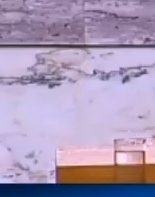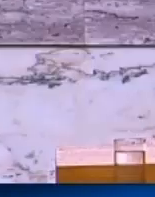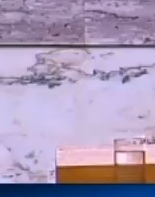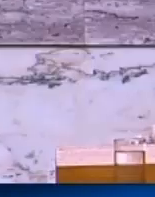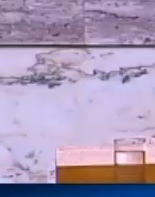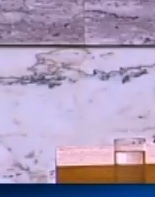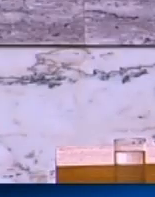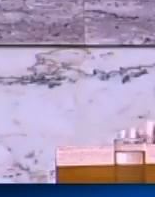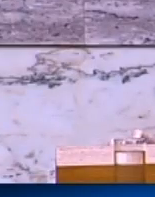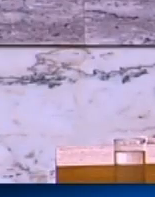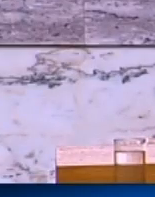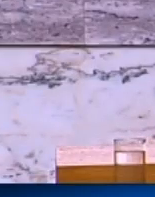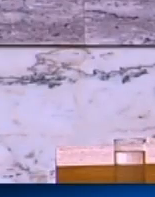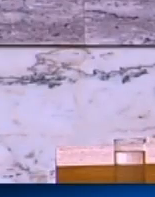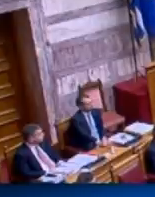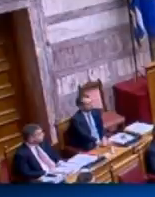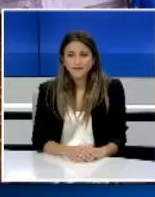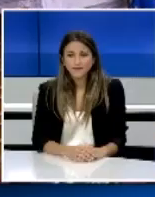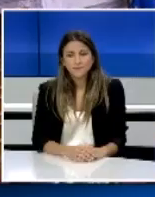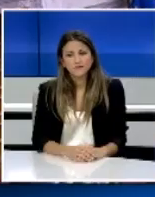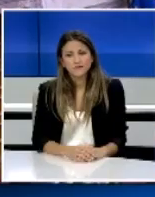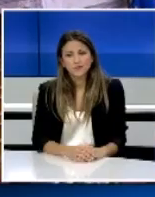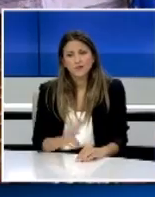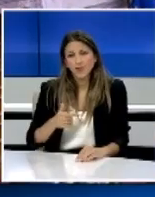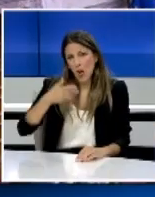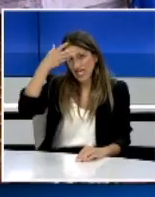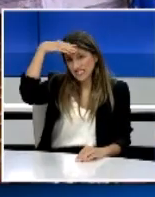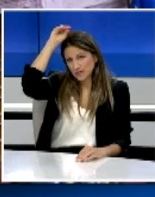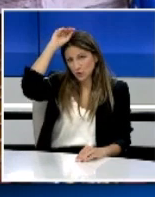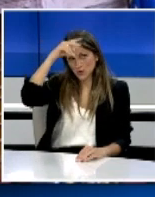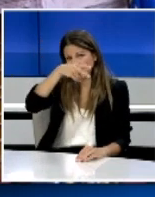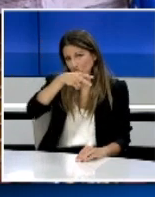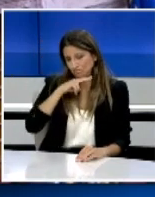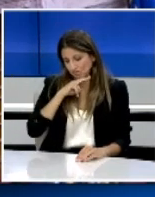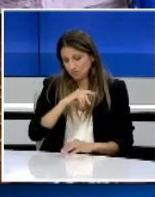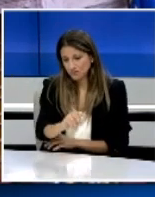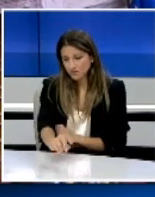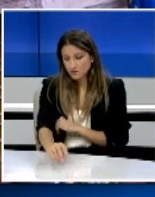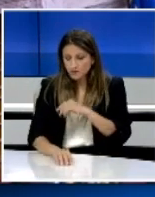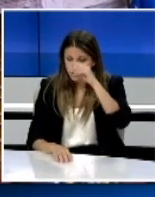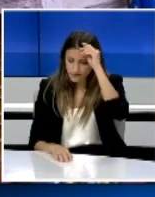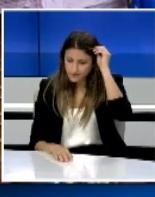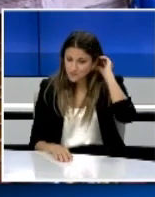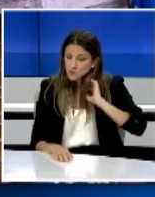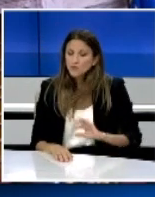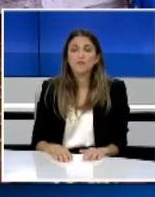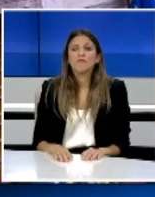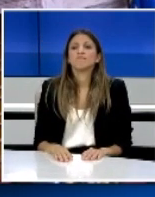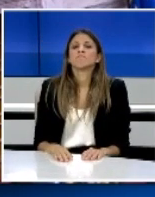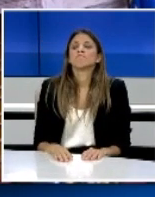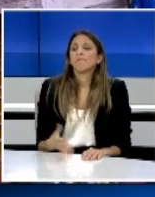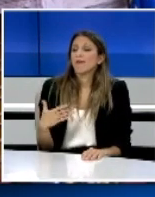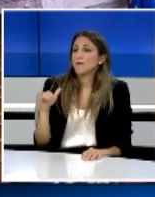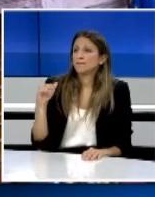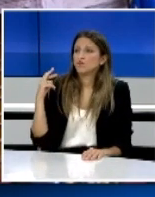μόνο για 3 λεπτά, κύριε Πρόεδρε. Πρώτα απ' όλα, κύριε Μητσοτάκη, είναι ωραίος ο πολιτικός